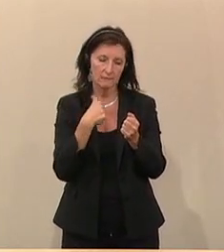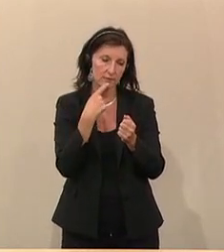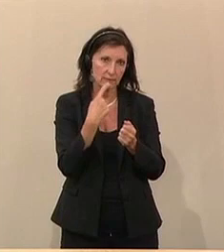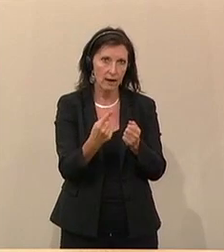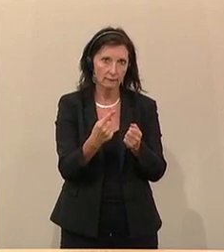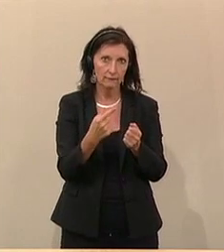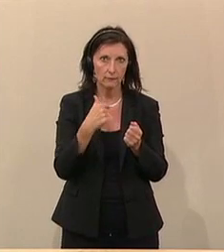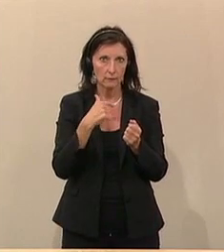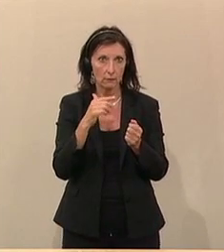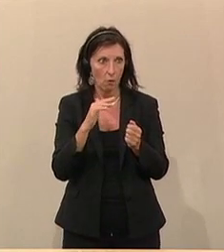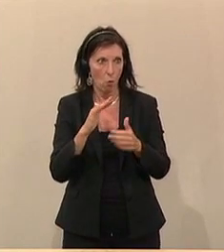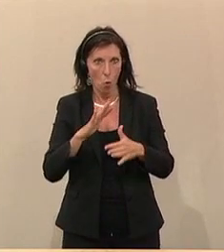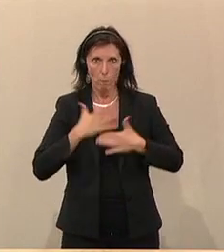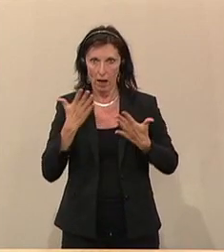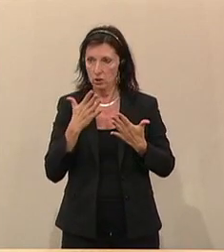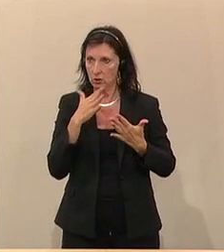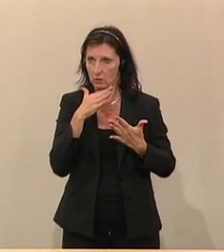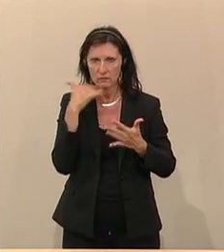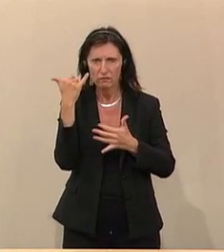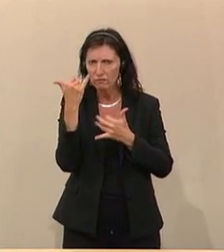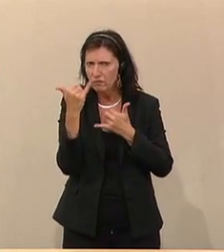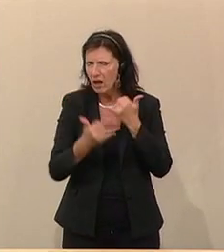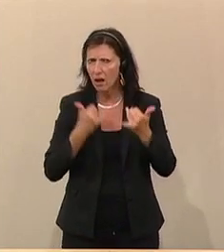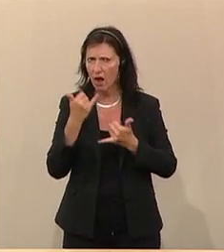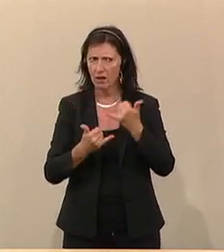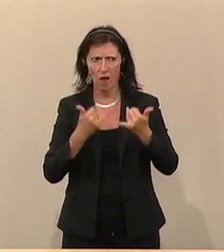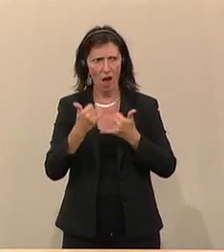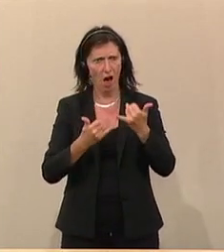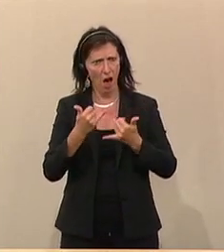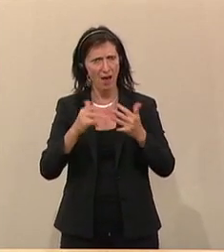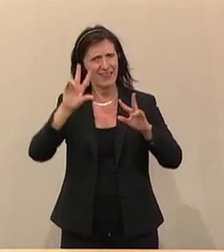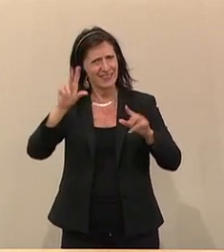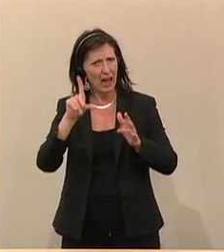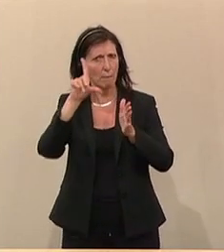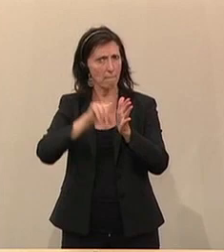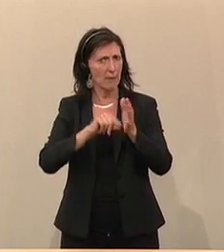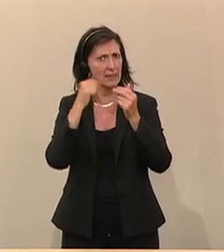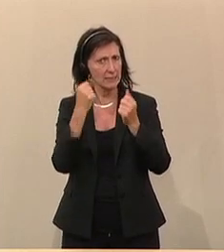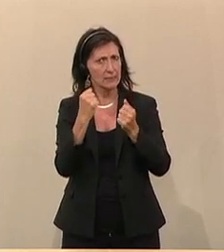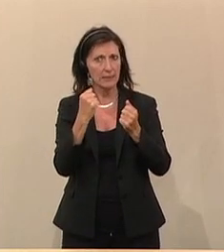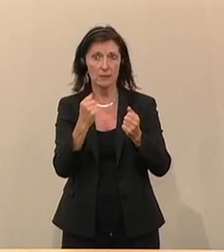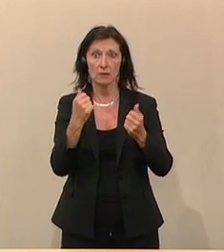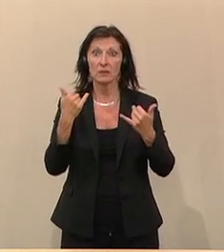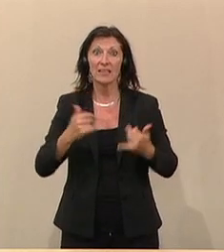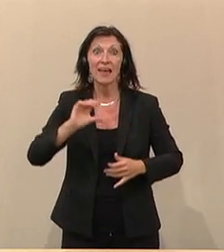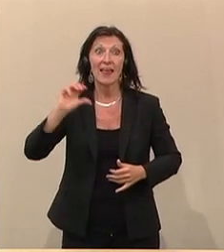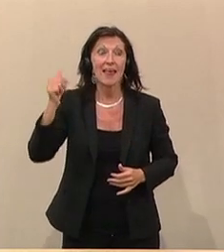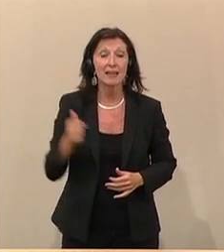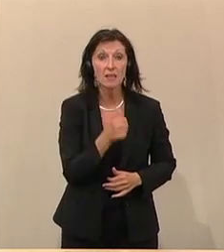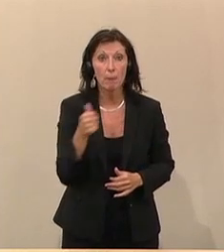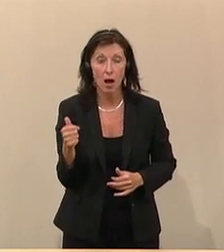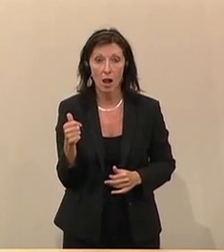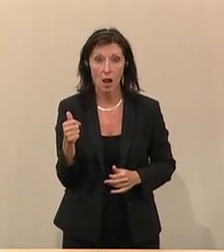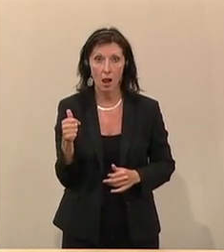bin vollkommen überrascht seit vielen jahren thematisieren der ja auch die mindestsicherung und erstmalig hat im